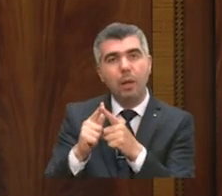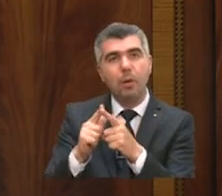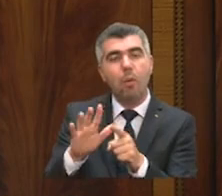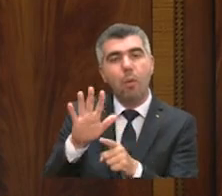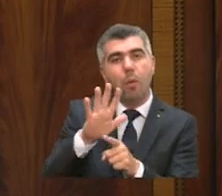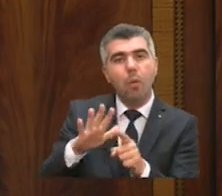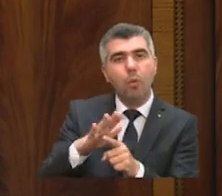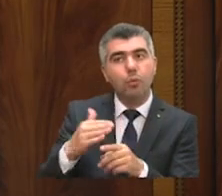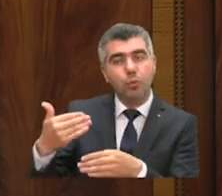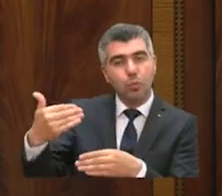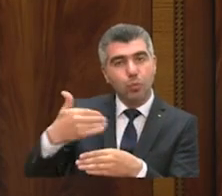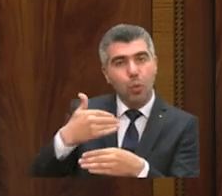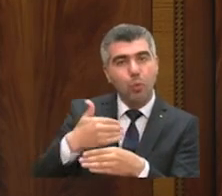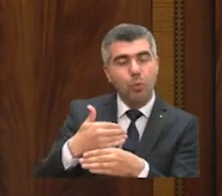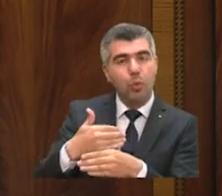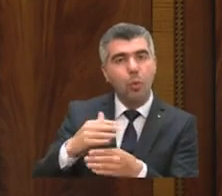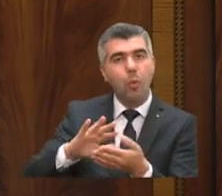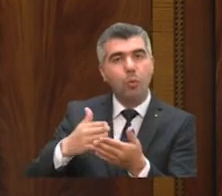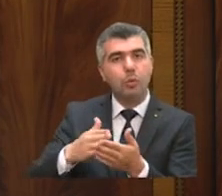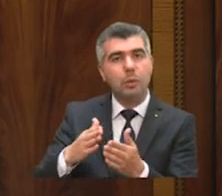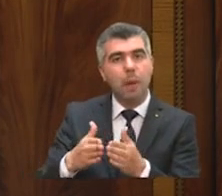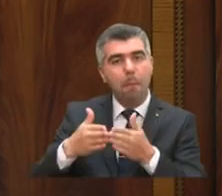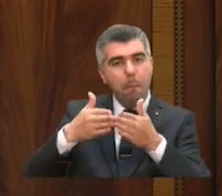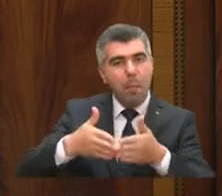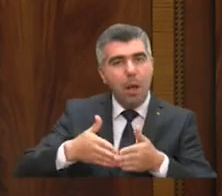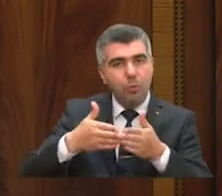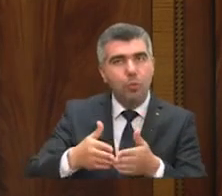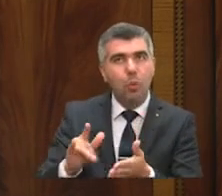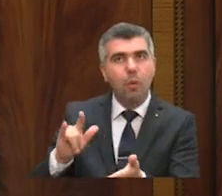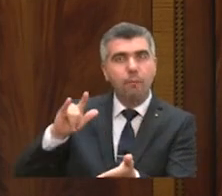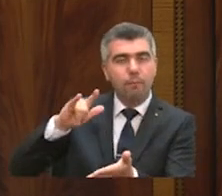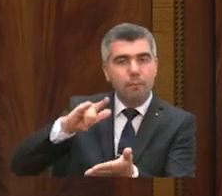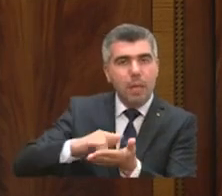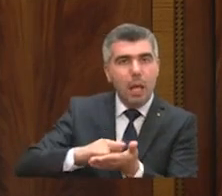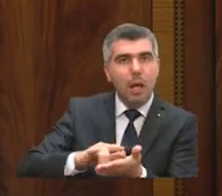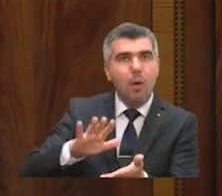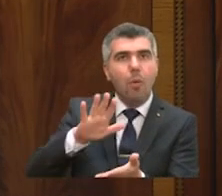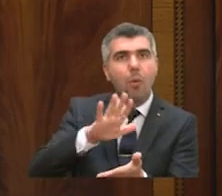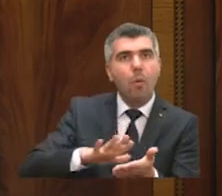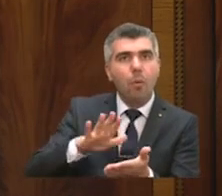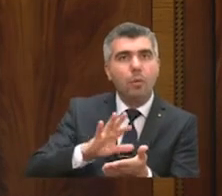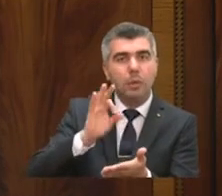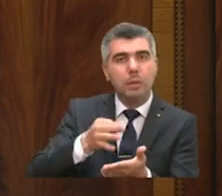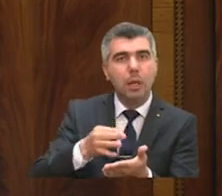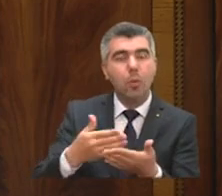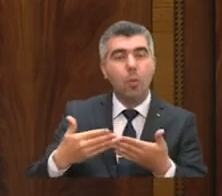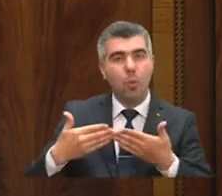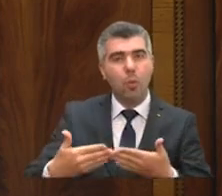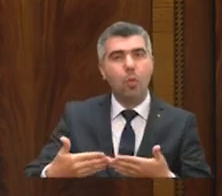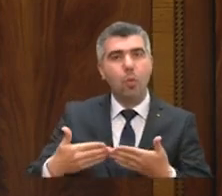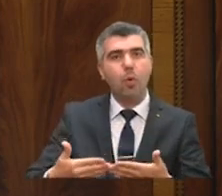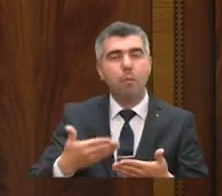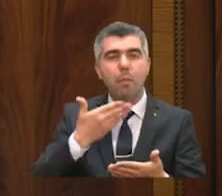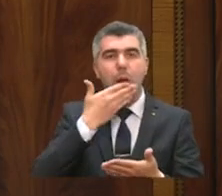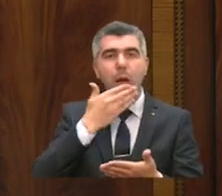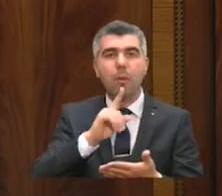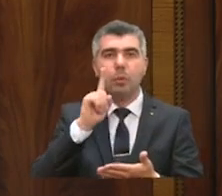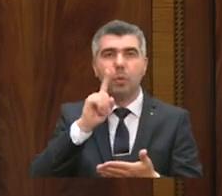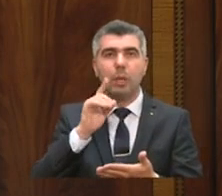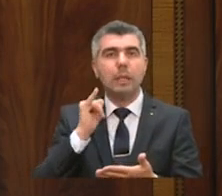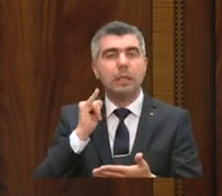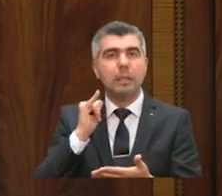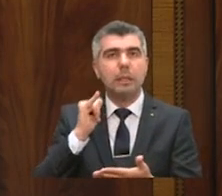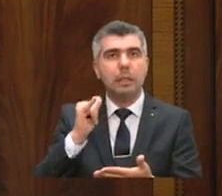مناطق العبور، سواء في الجو ولا البحر ولا في الارض. كاين واحد الجهاز اللي محطوط اليوم ديال المغرب الحمد لله كيعرف جميع الامور، كيمكن